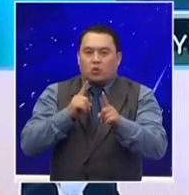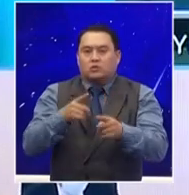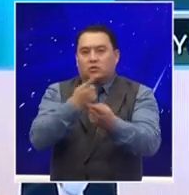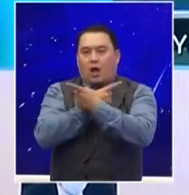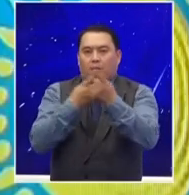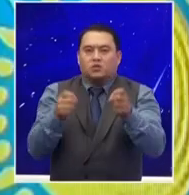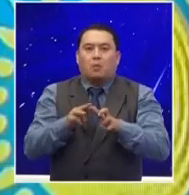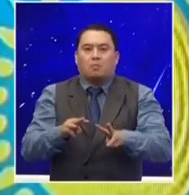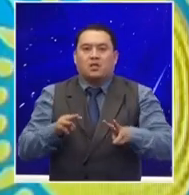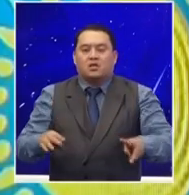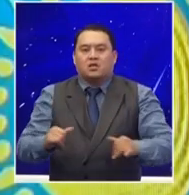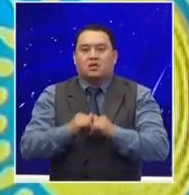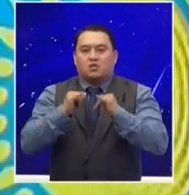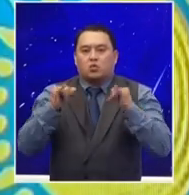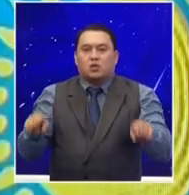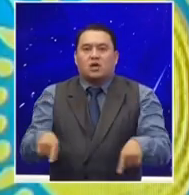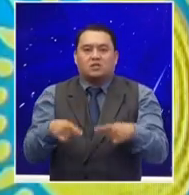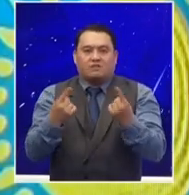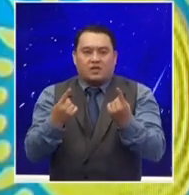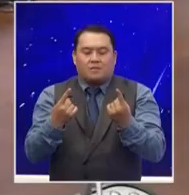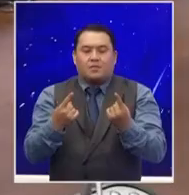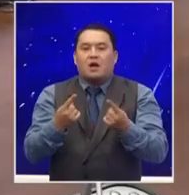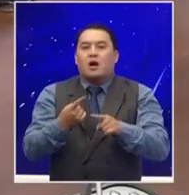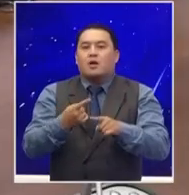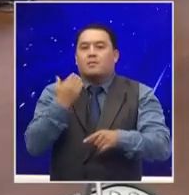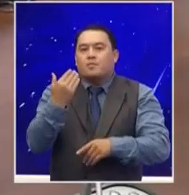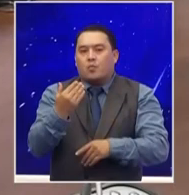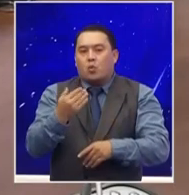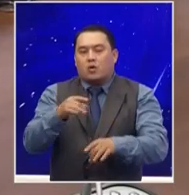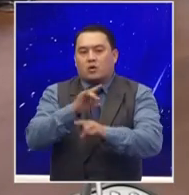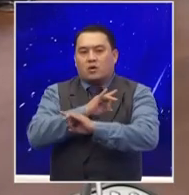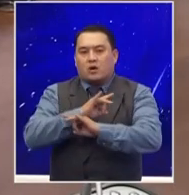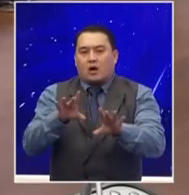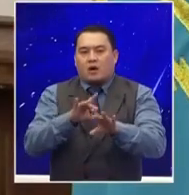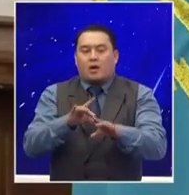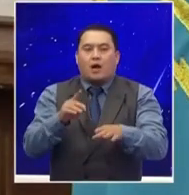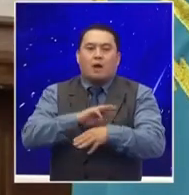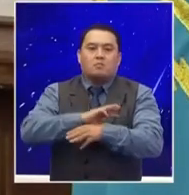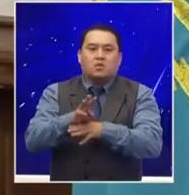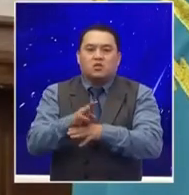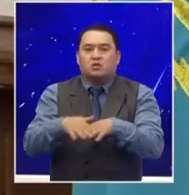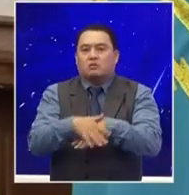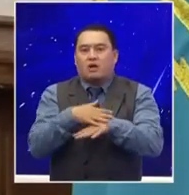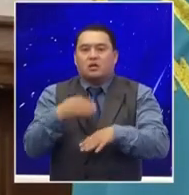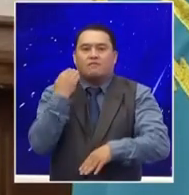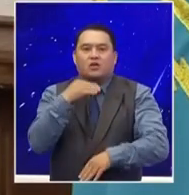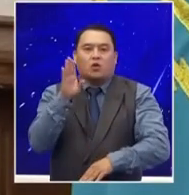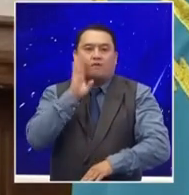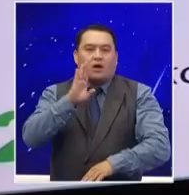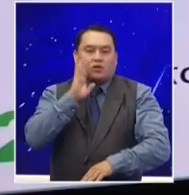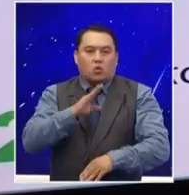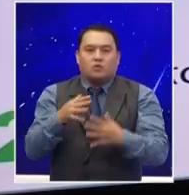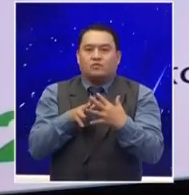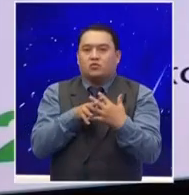сообщил министр индустрии и инфраструктурного развития. По словам Бейбута Атамкулова, лидером по обеспечению населения качественной водой в